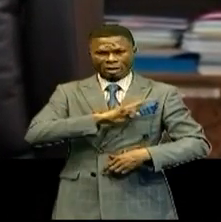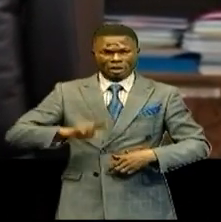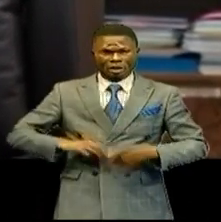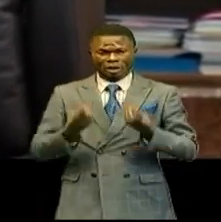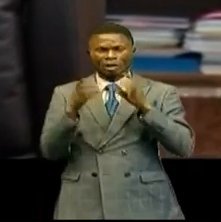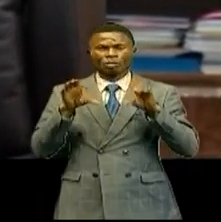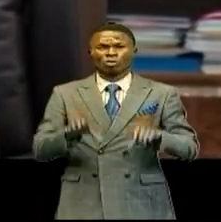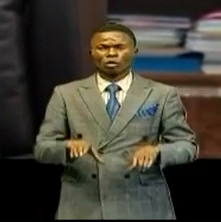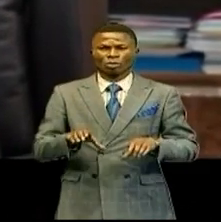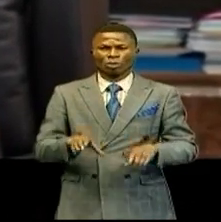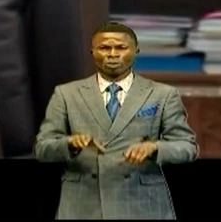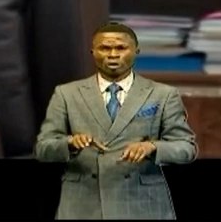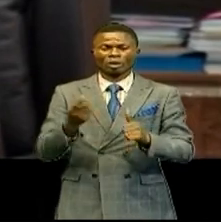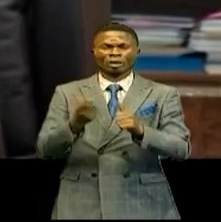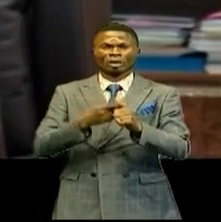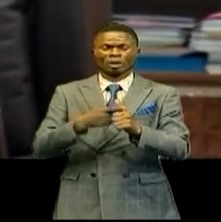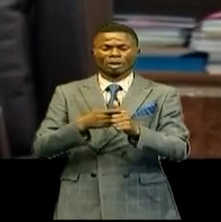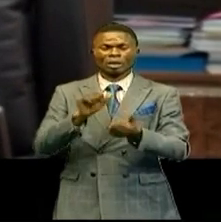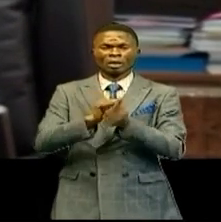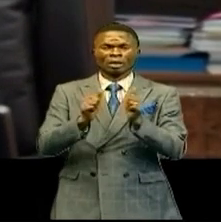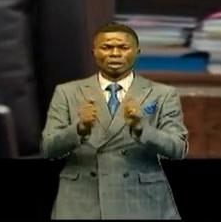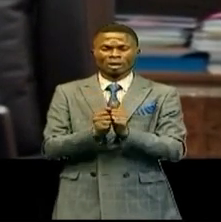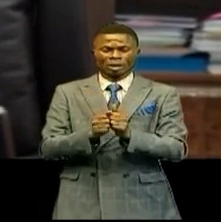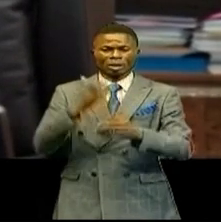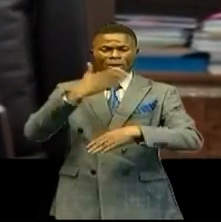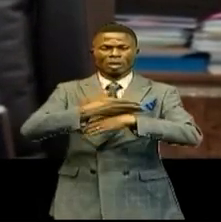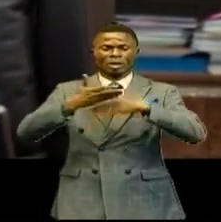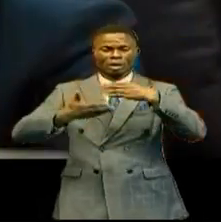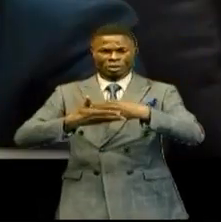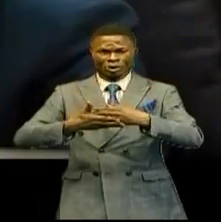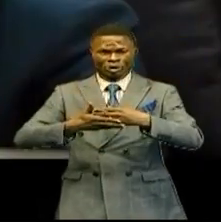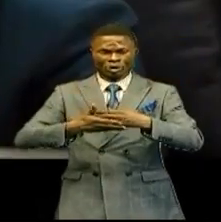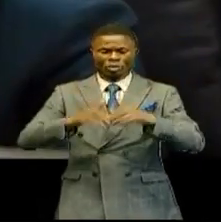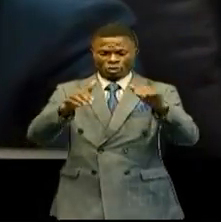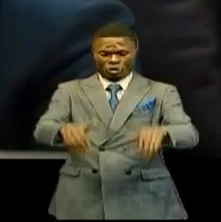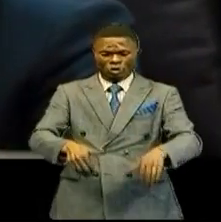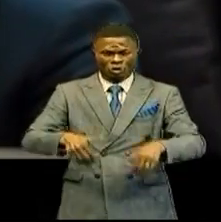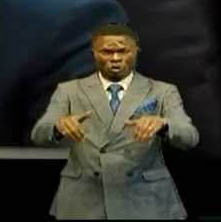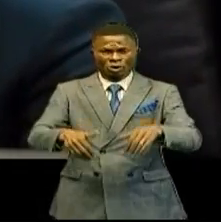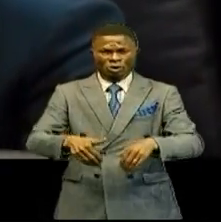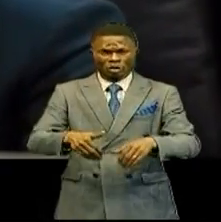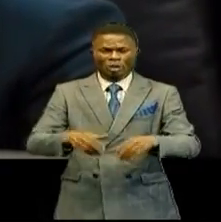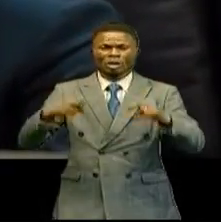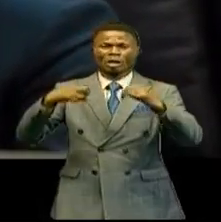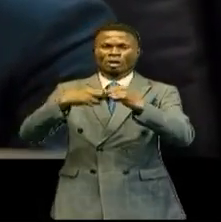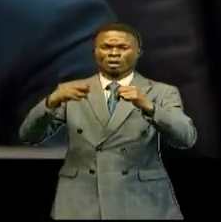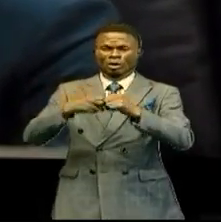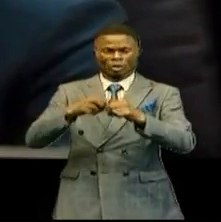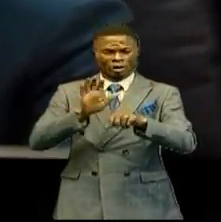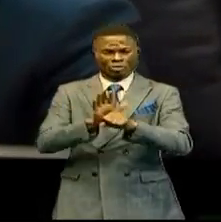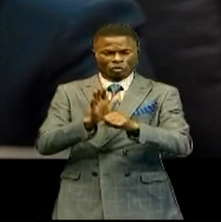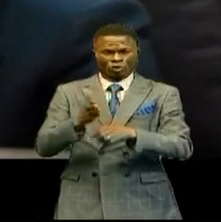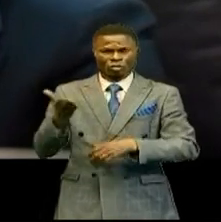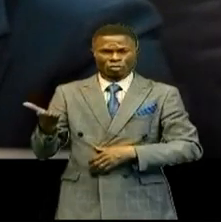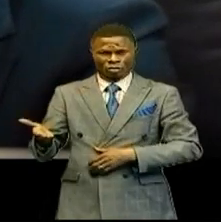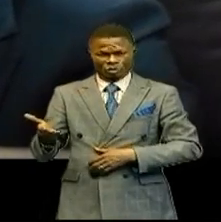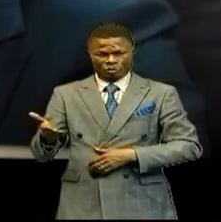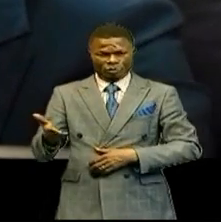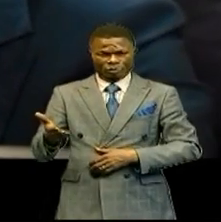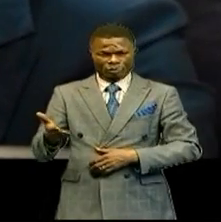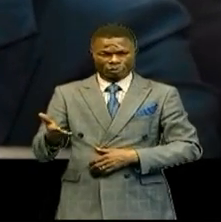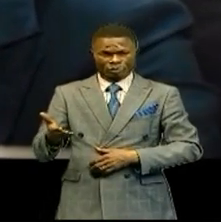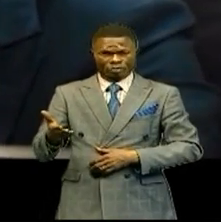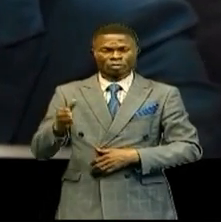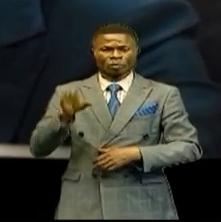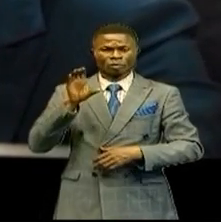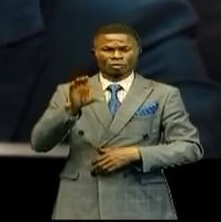du Congo, notamment dans les secteurs des infrastructures, de l'agriculture, de l'énergie, etc. Sous l'égide de la